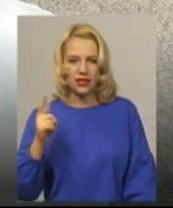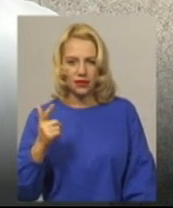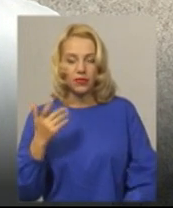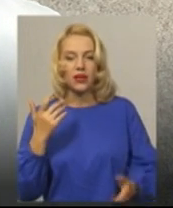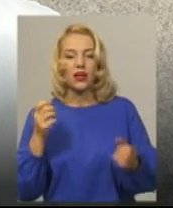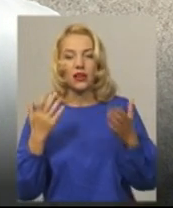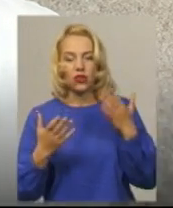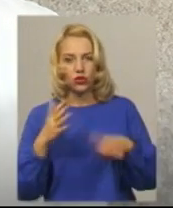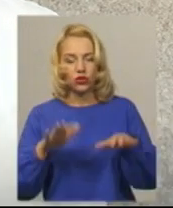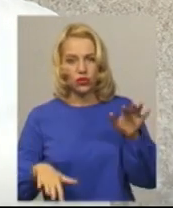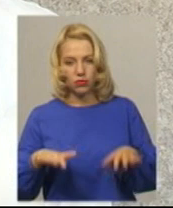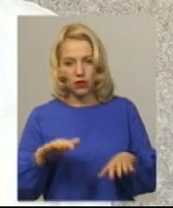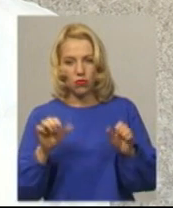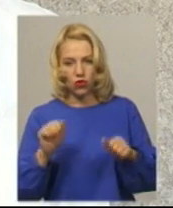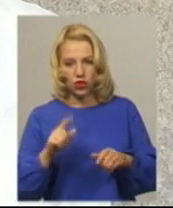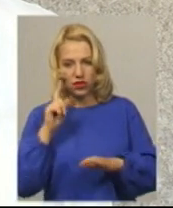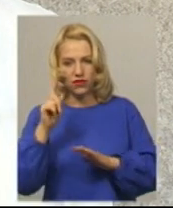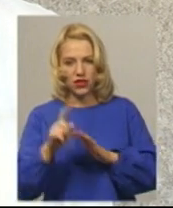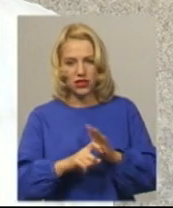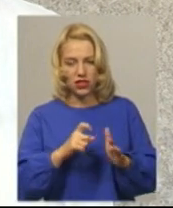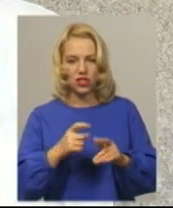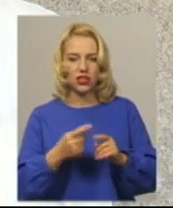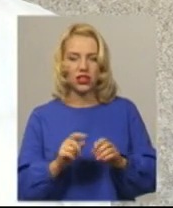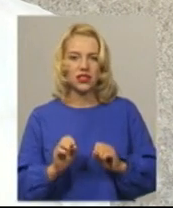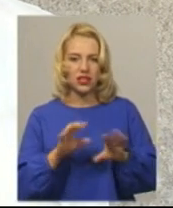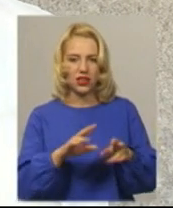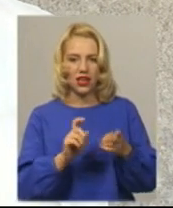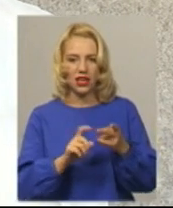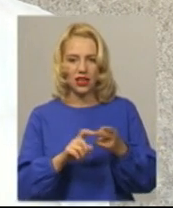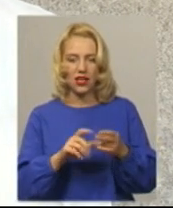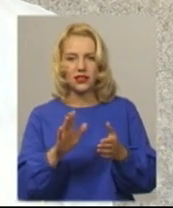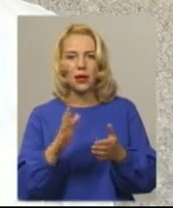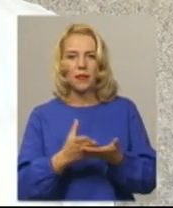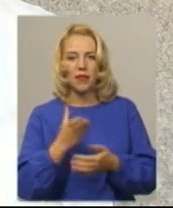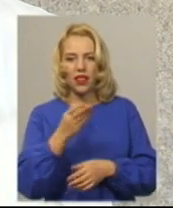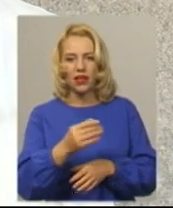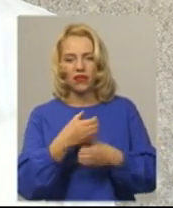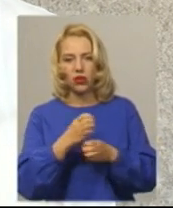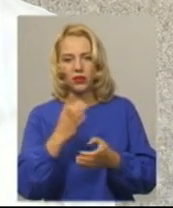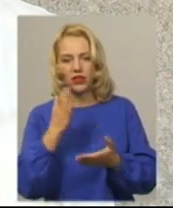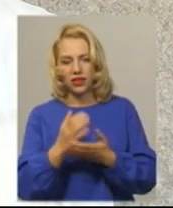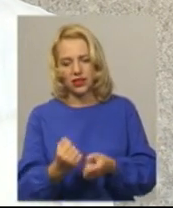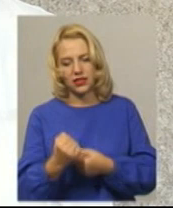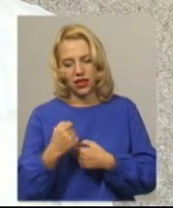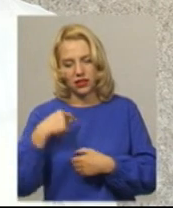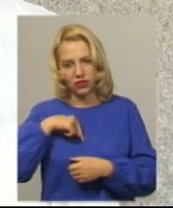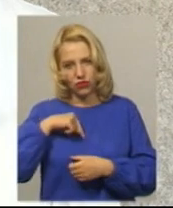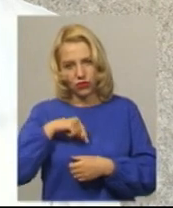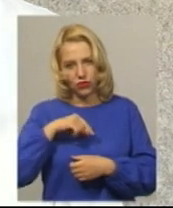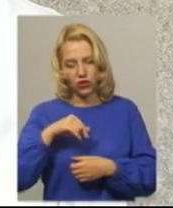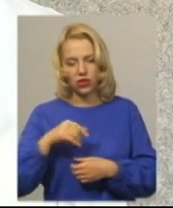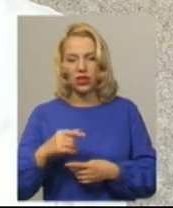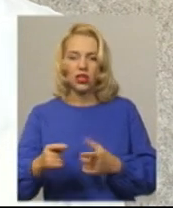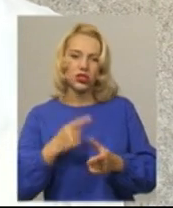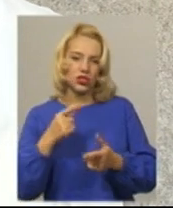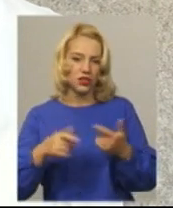визначити рівень антитіл. Тобто здати аналіз в платну лабораторію і знати, є захисні тіла в